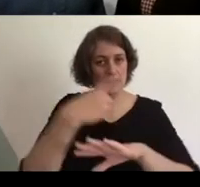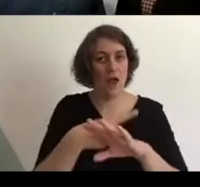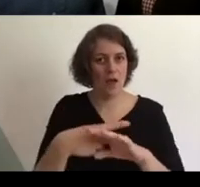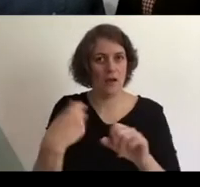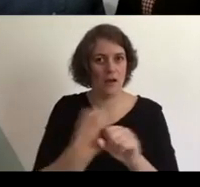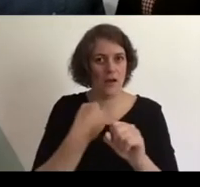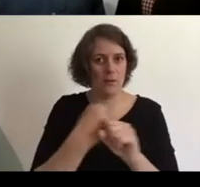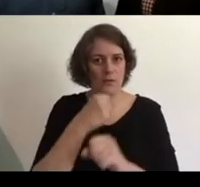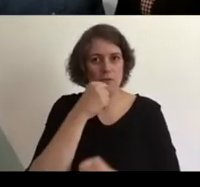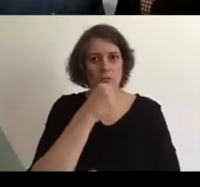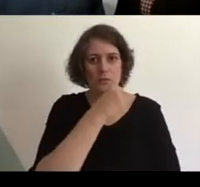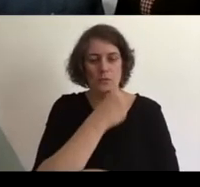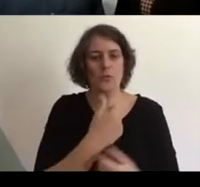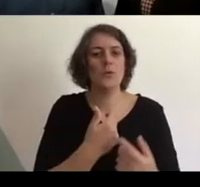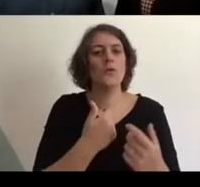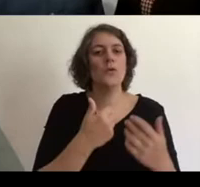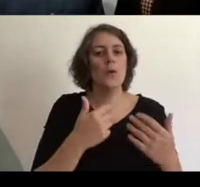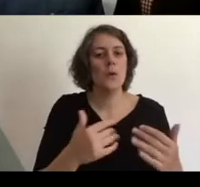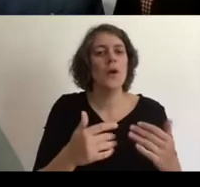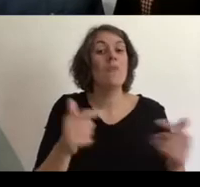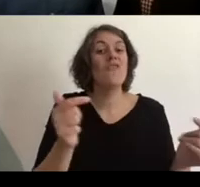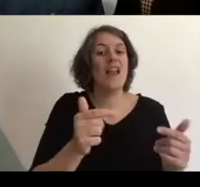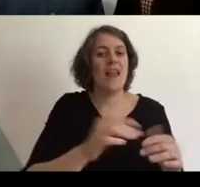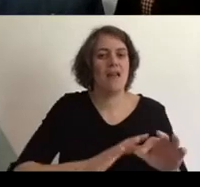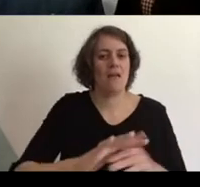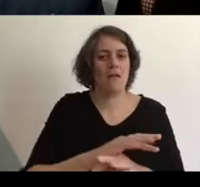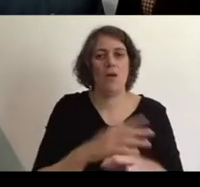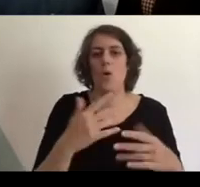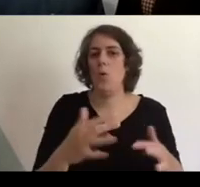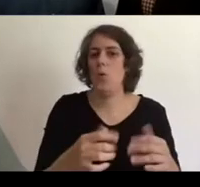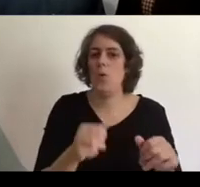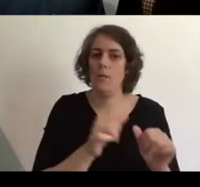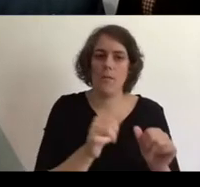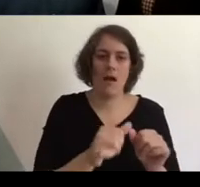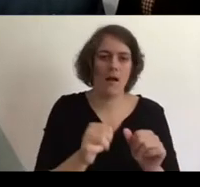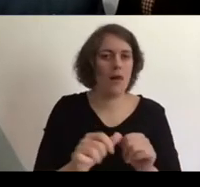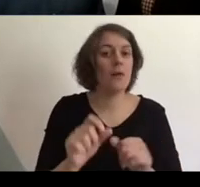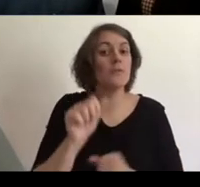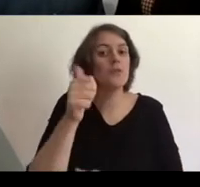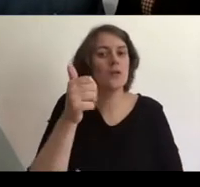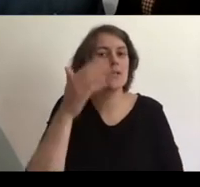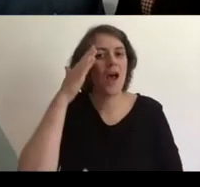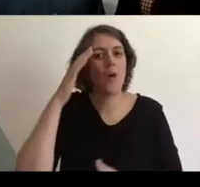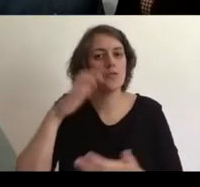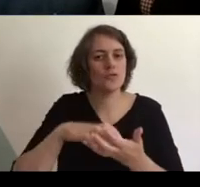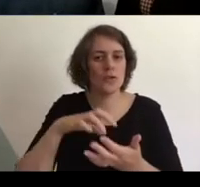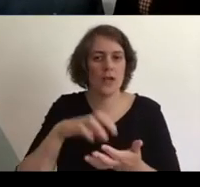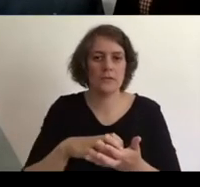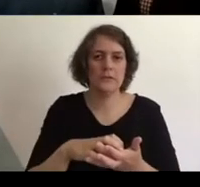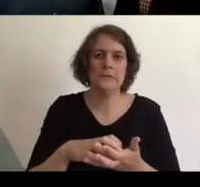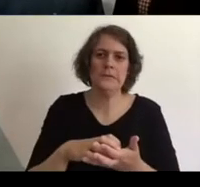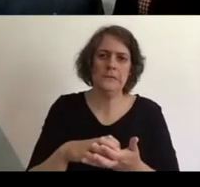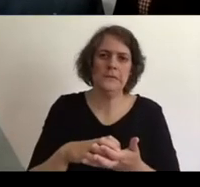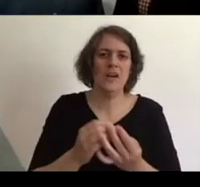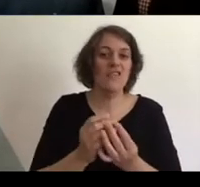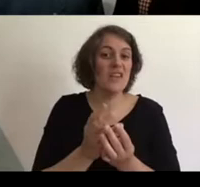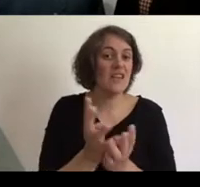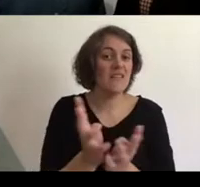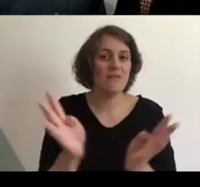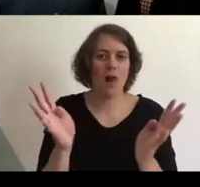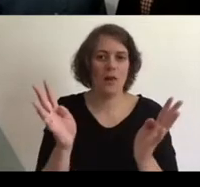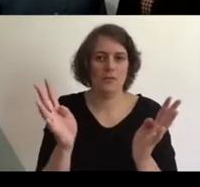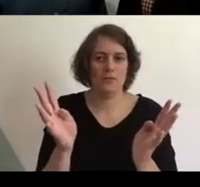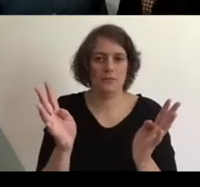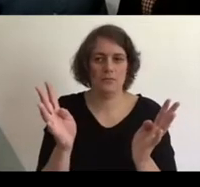sehr großen Wandel miterleben dürfen. Gerade in der Hauptstadt ist es so, dass man an Vielfalt einfach nicht vorbeikommt.